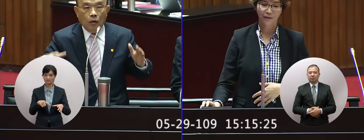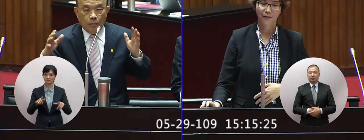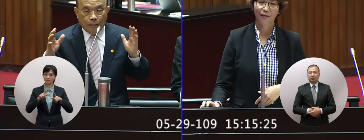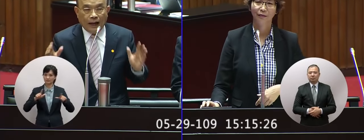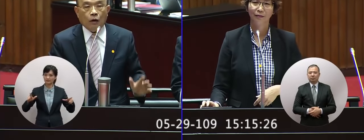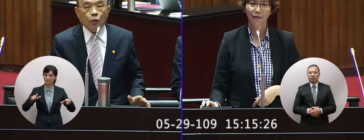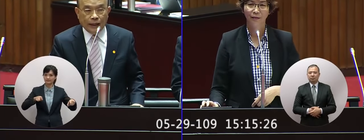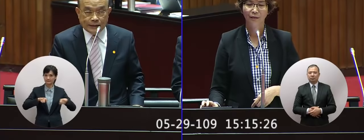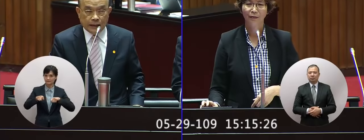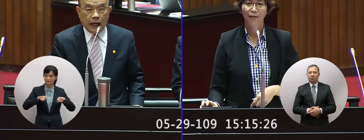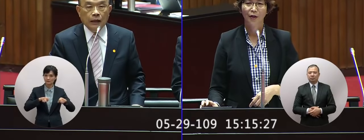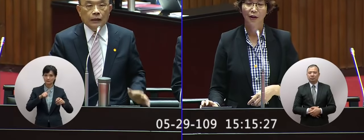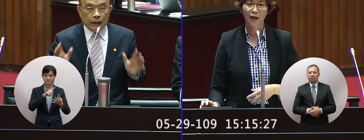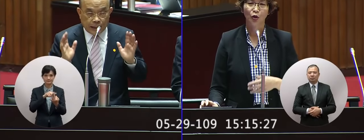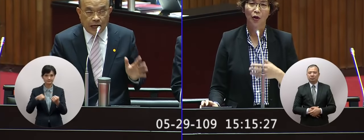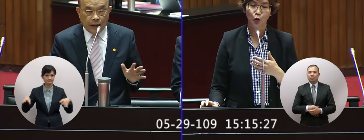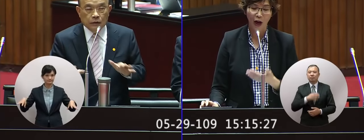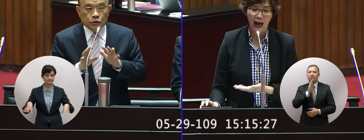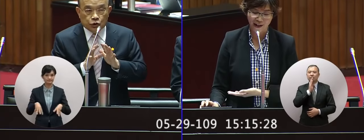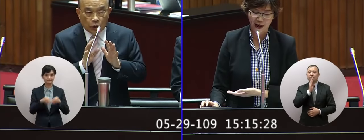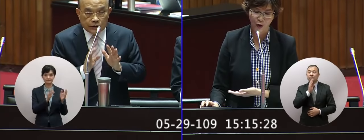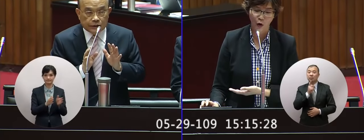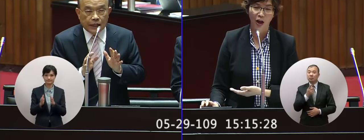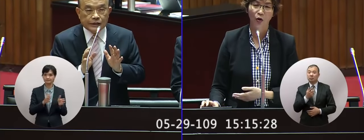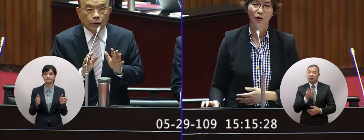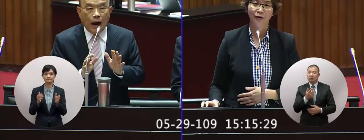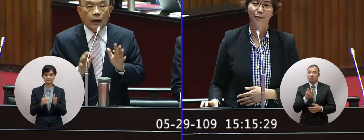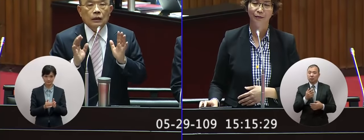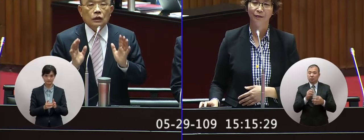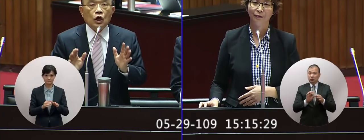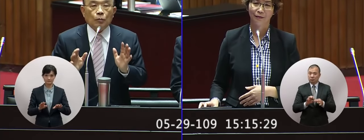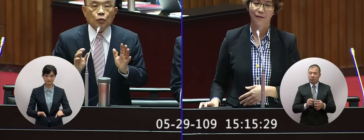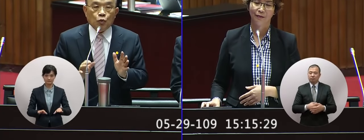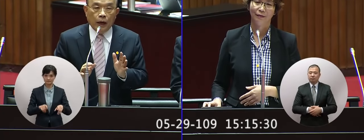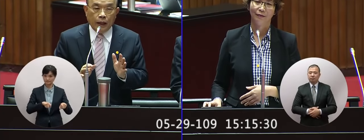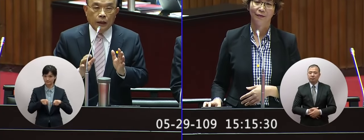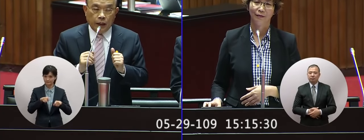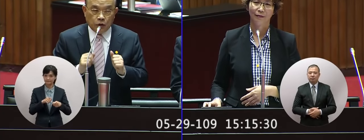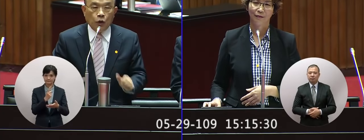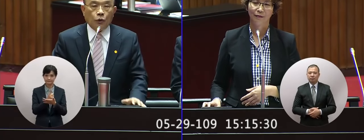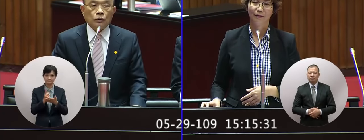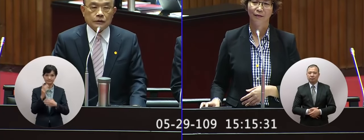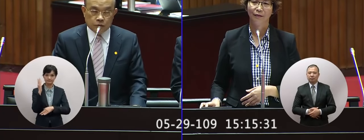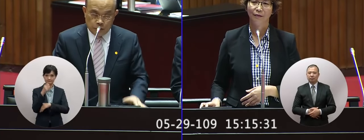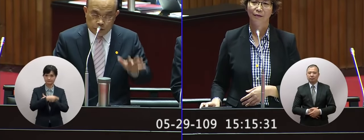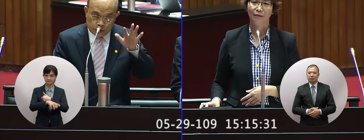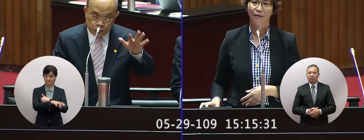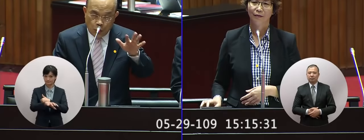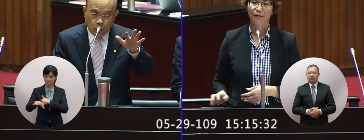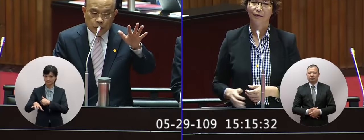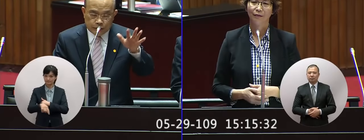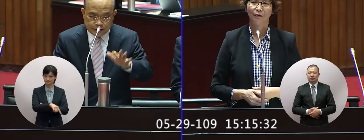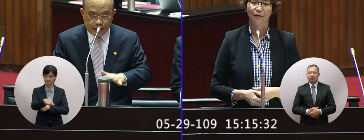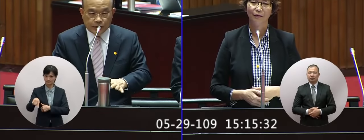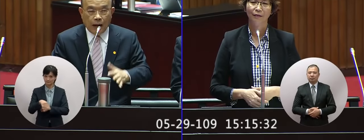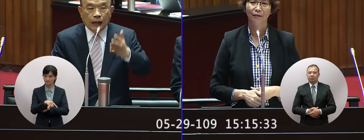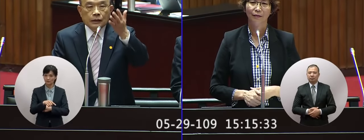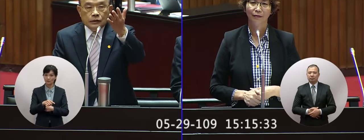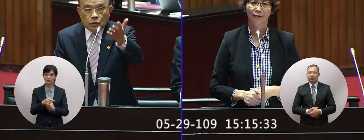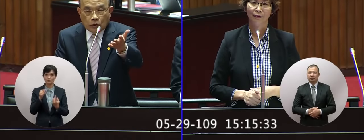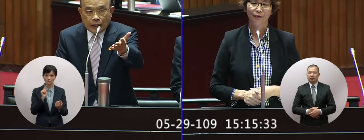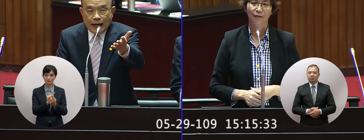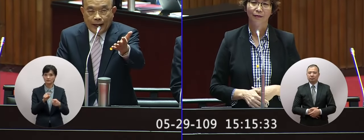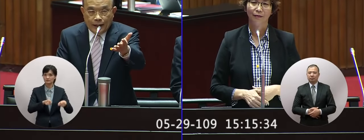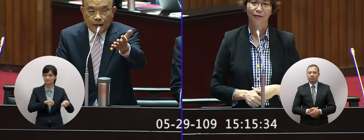计划，我们把它汇整了。那现在， 所以还是要做 这些计划，各部会也都有，就这些计